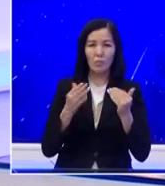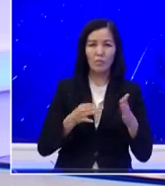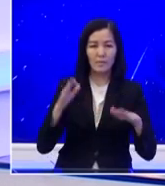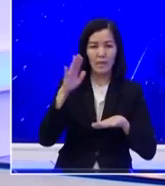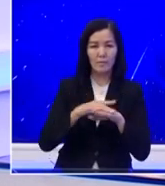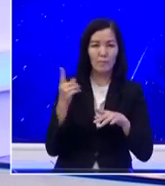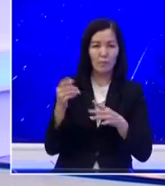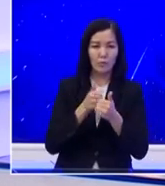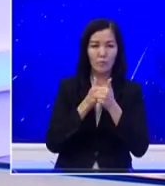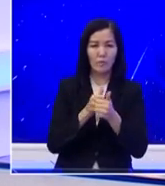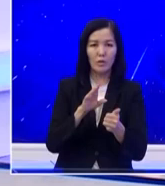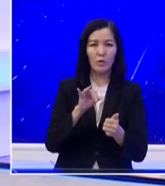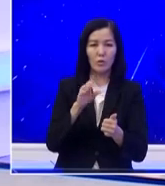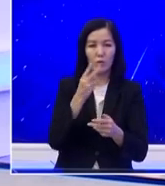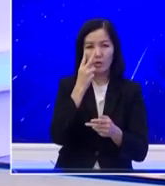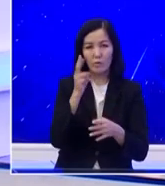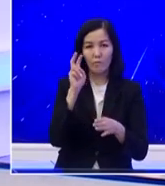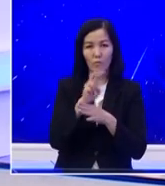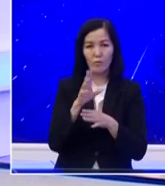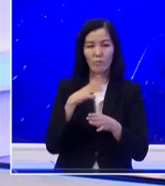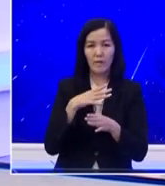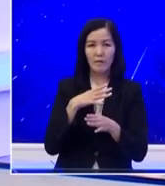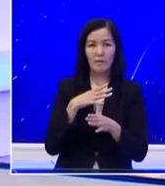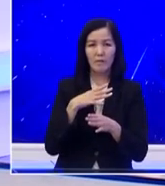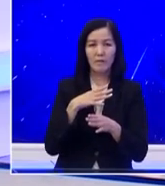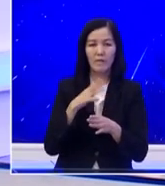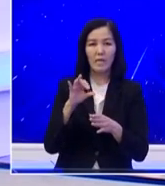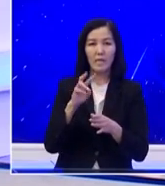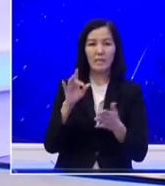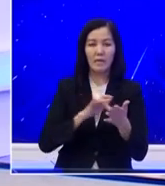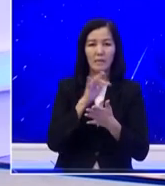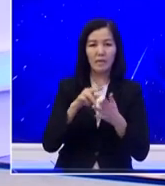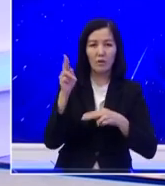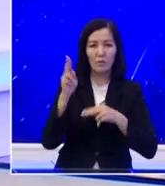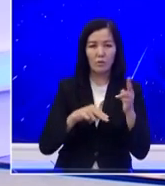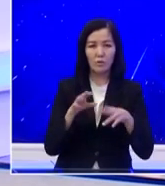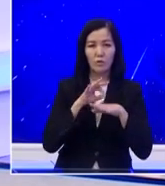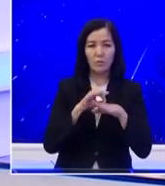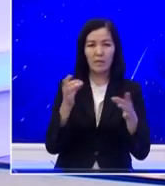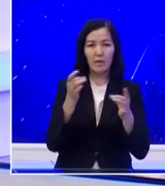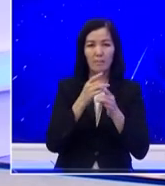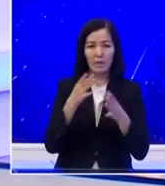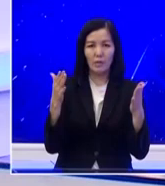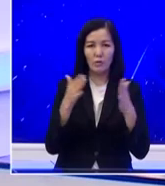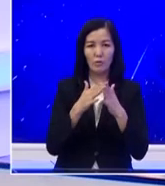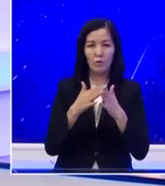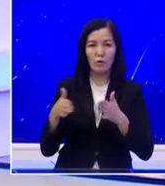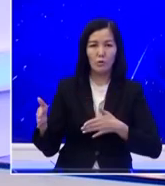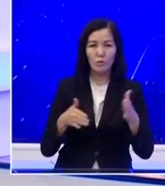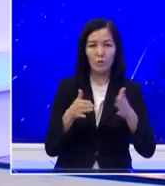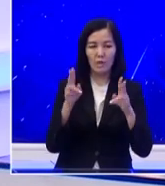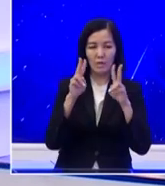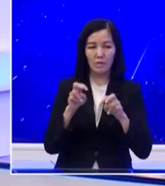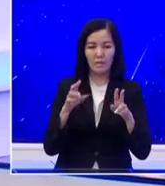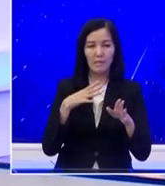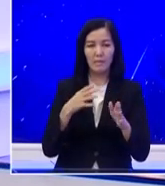облыс әкімінің бірінші орынбасары Ләззат Тұрлашев көріп қайтты. Есік қаласындағы құрылысы жүріп жатқан мәдениет үйі және